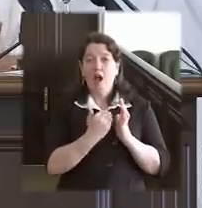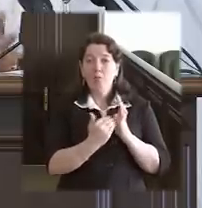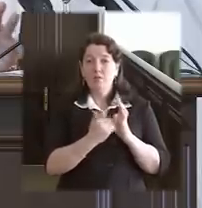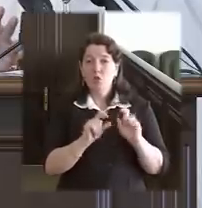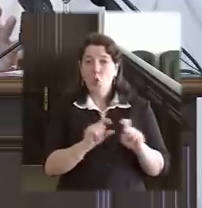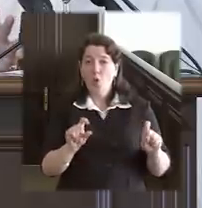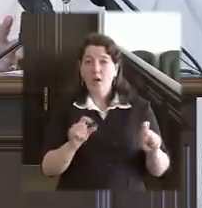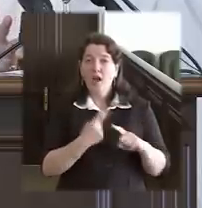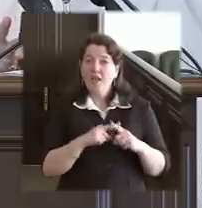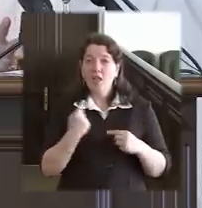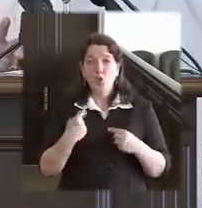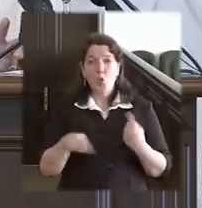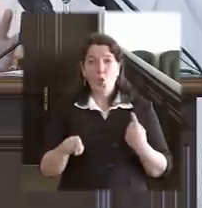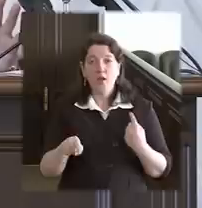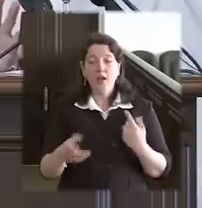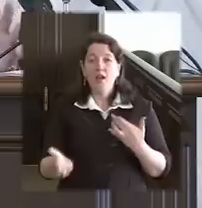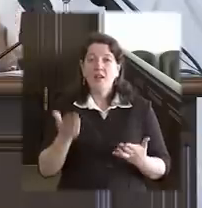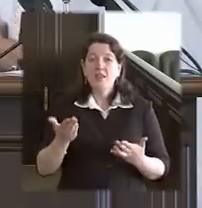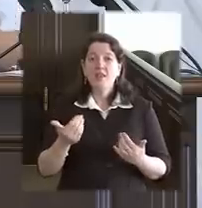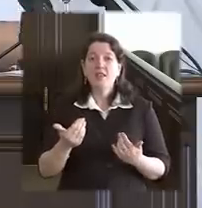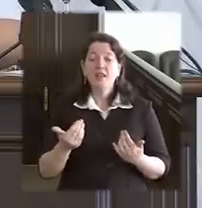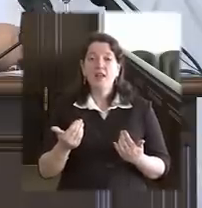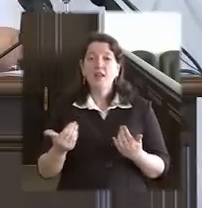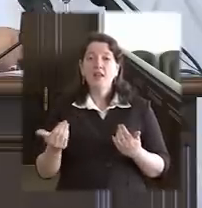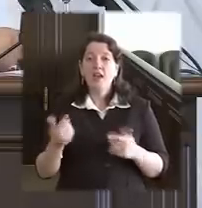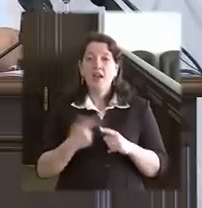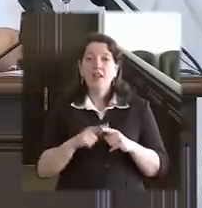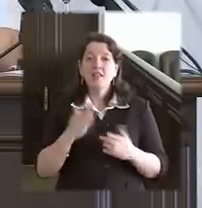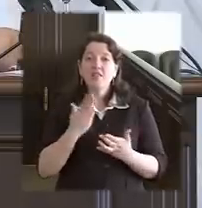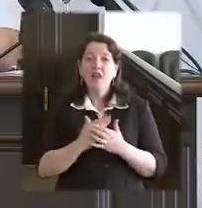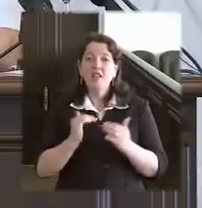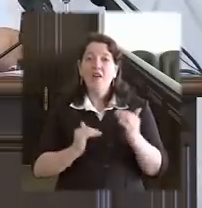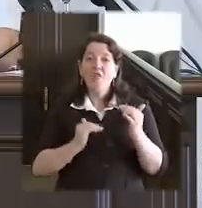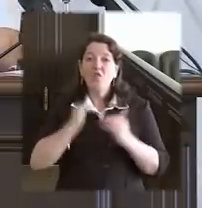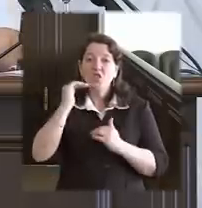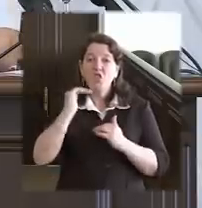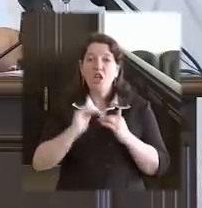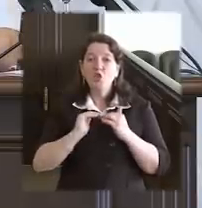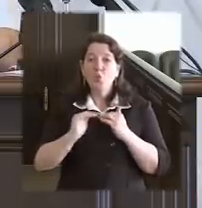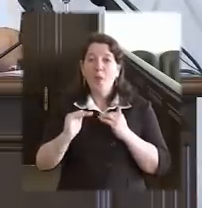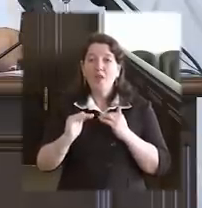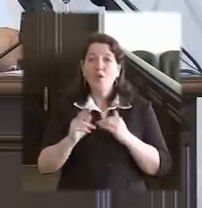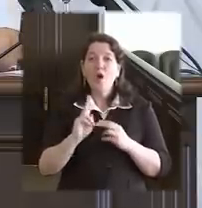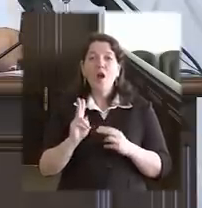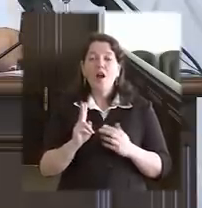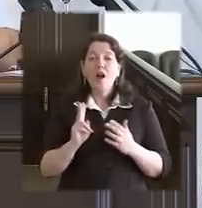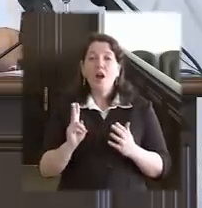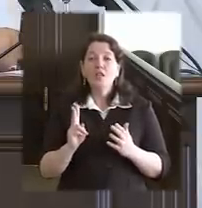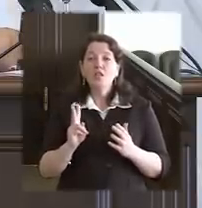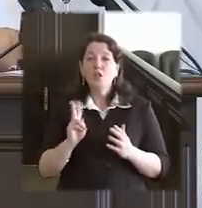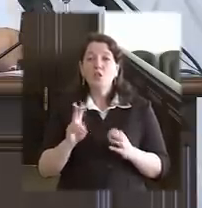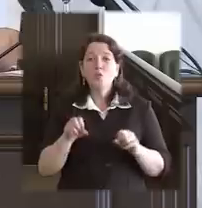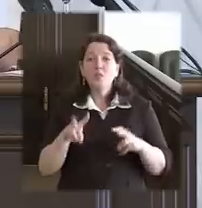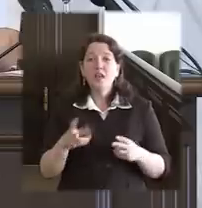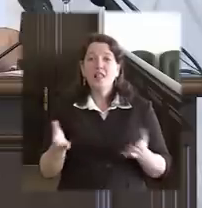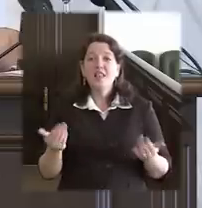Это совсем другое. И это, если хотите, высшая ступень, которой никто не